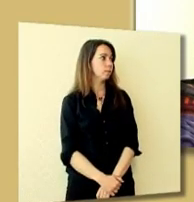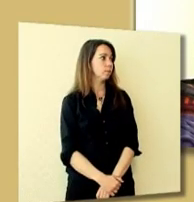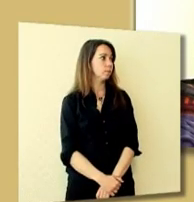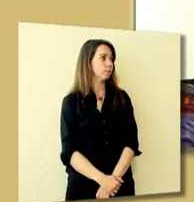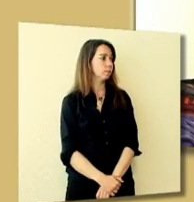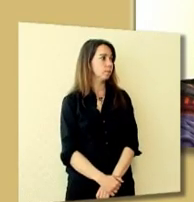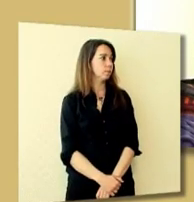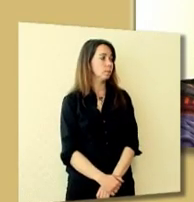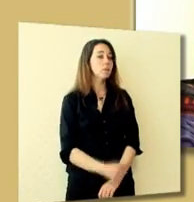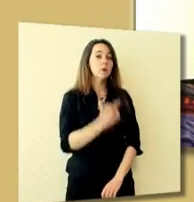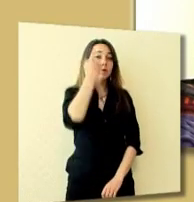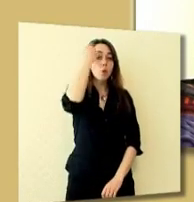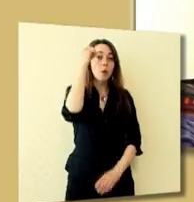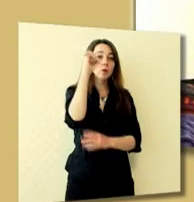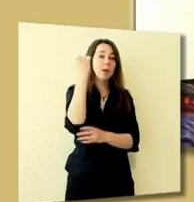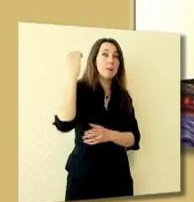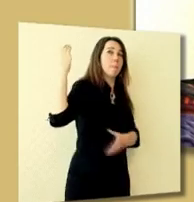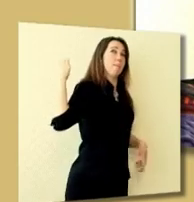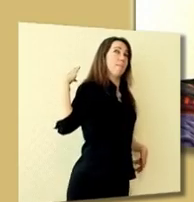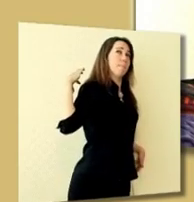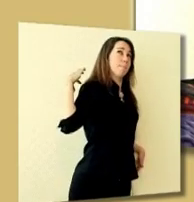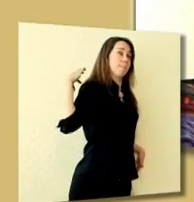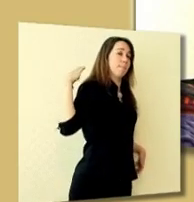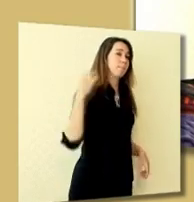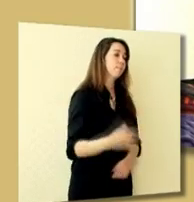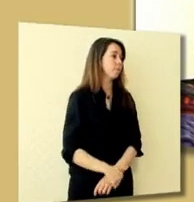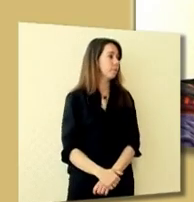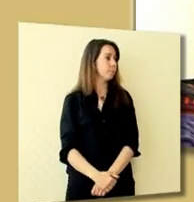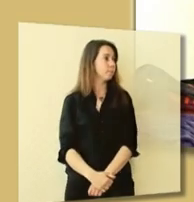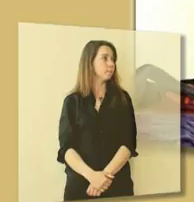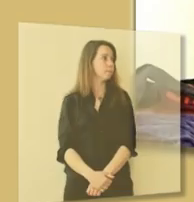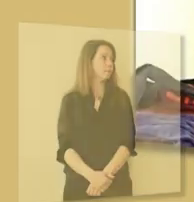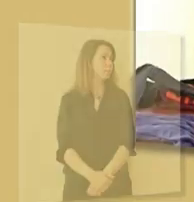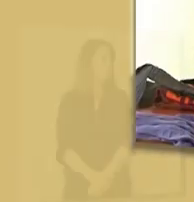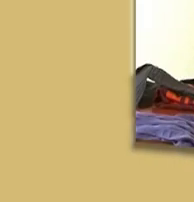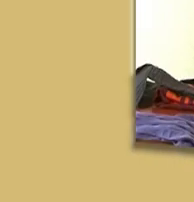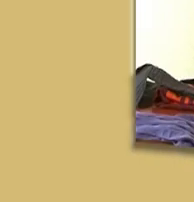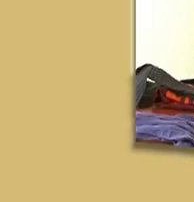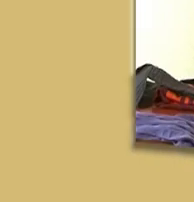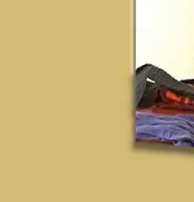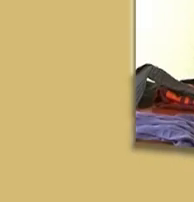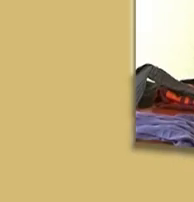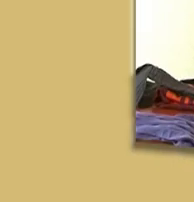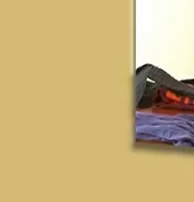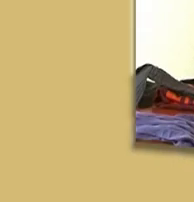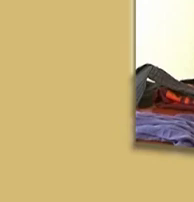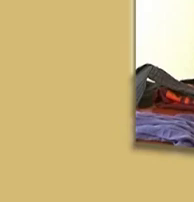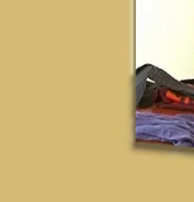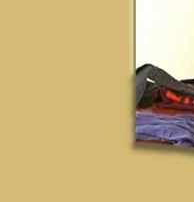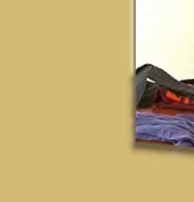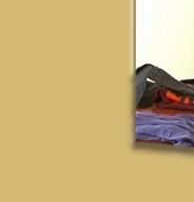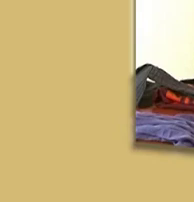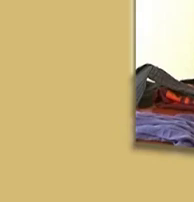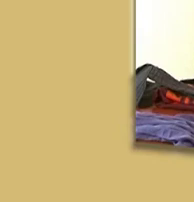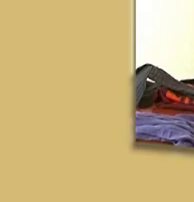dos. Je le maintiens, je le fais pivoter et je le ramène.